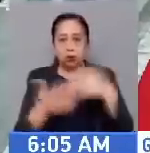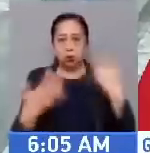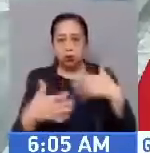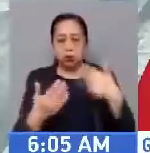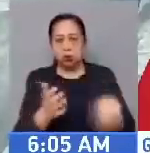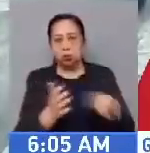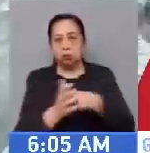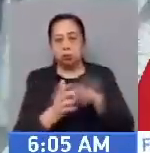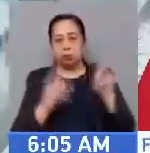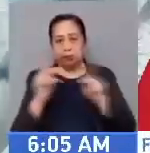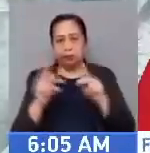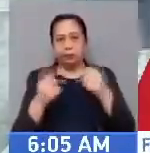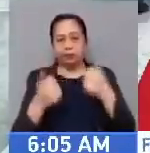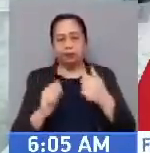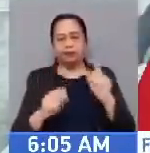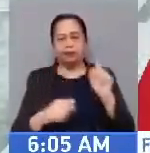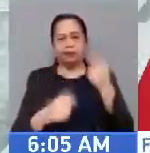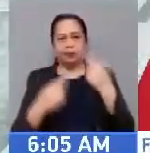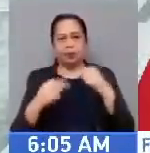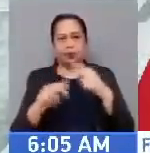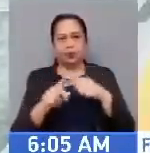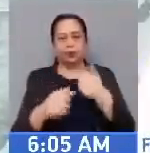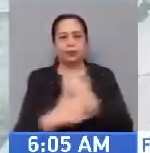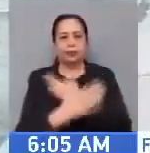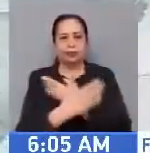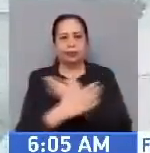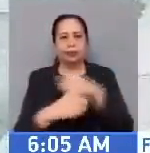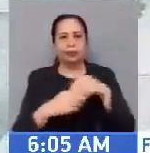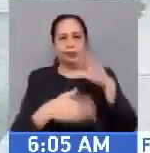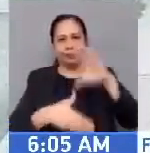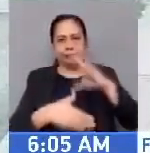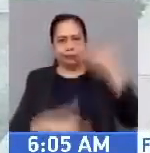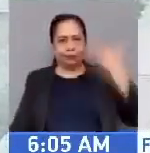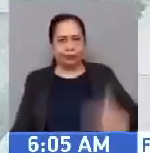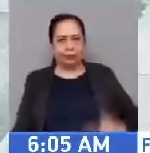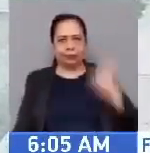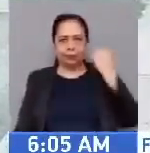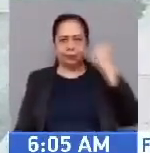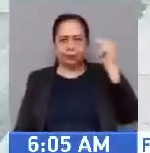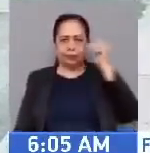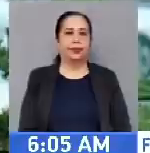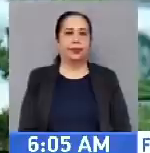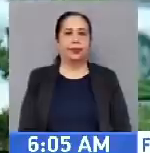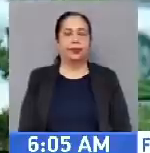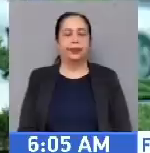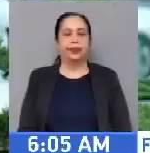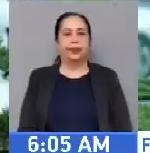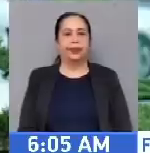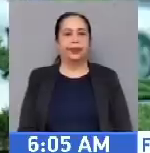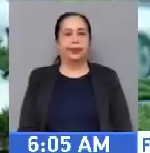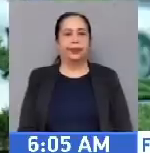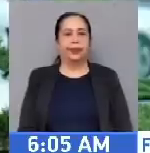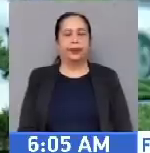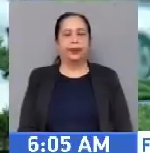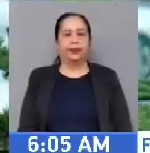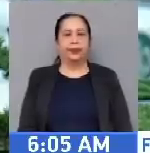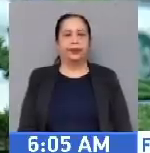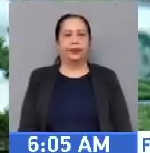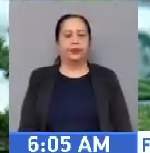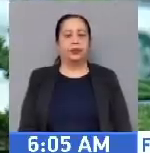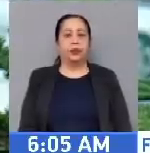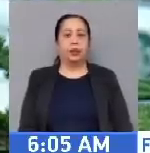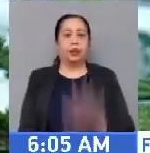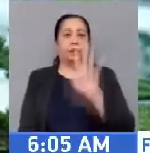muna unang balita mula rito sa EDSA Monumento sa Caloocan. Ako po si James Agustin, buong puso para sa Pilipinas. 5 empleyado ang